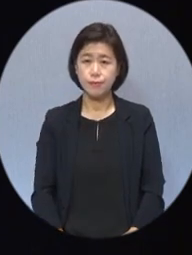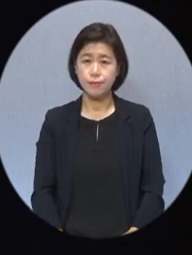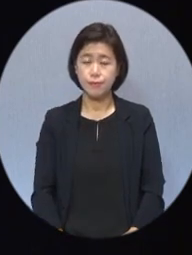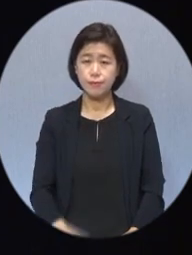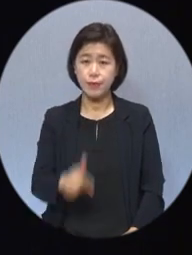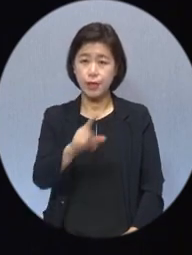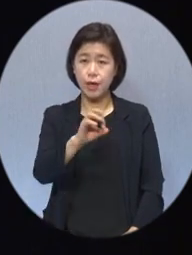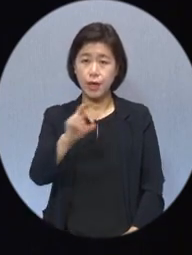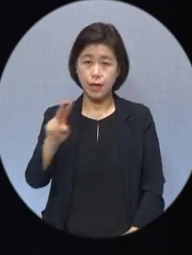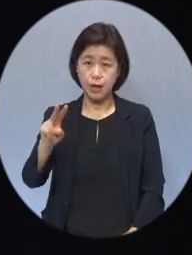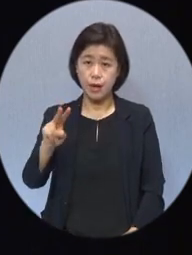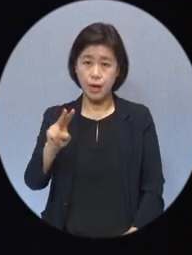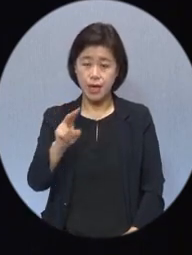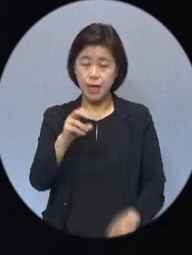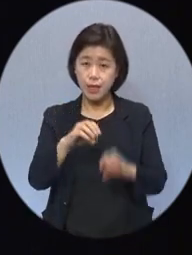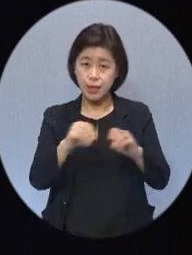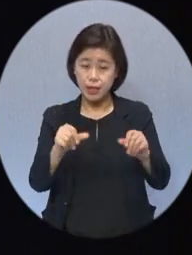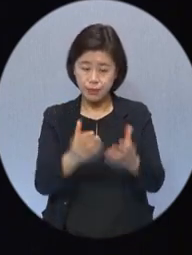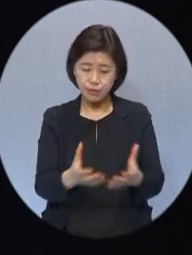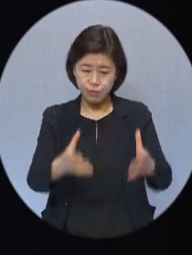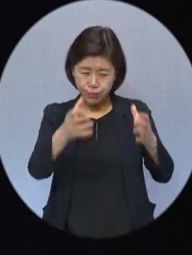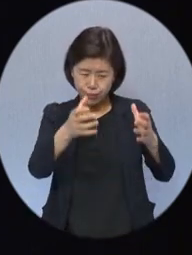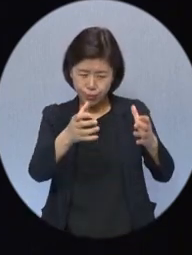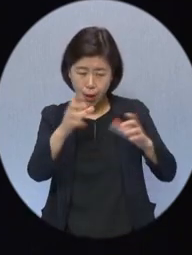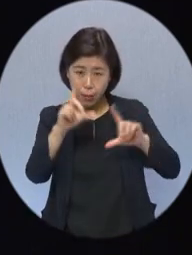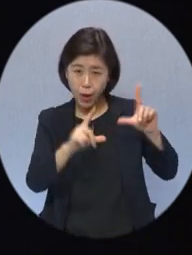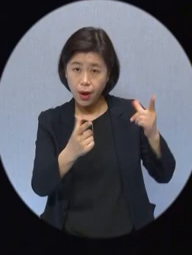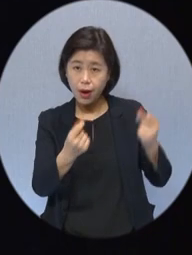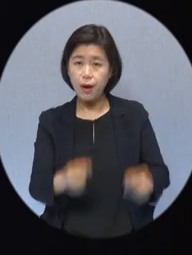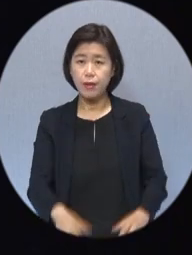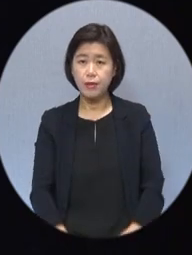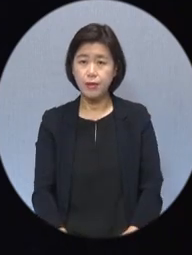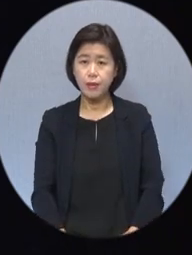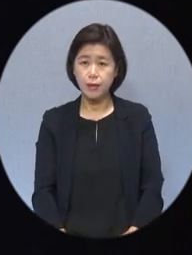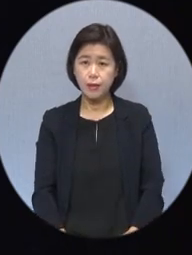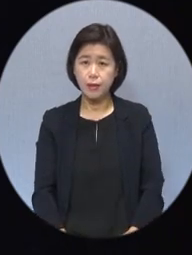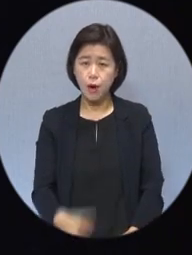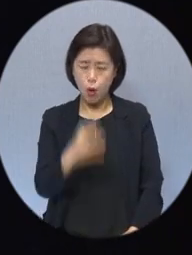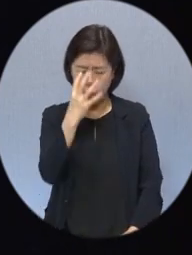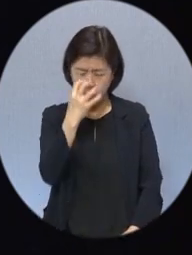가야토기의 살갗같이 우울한 듯 안으로 밟고